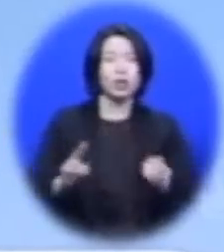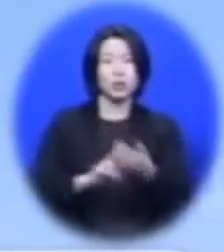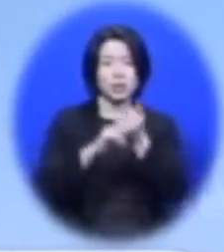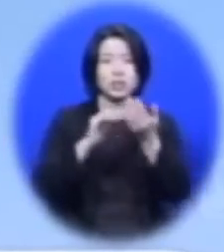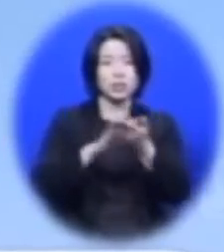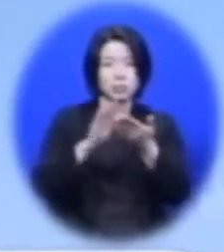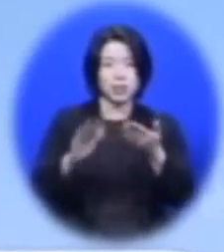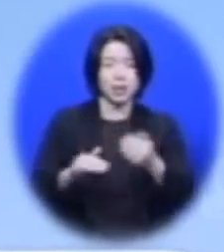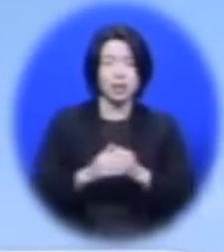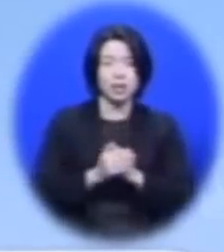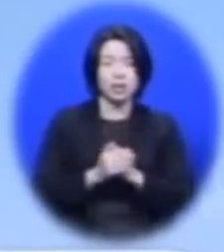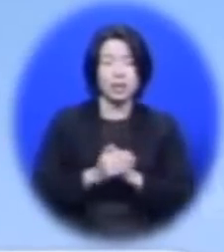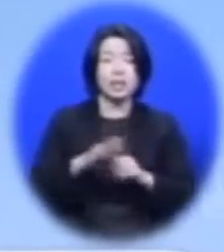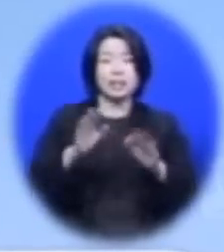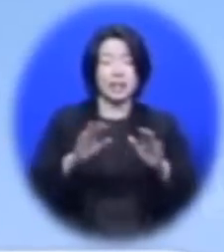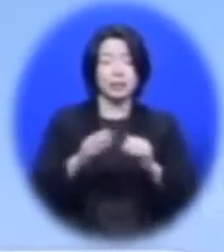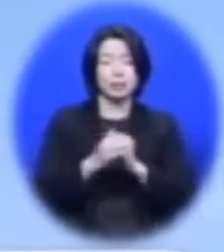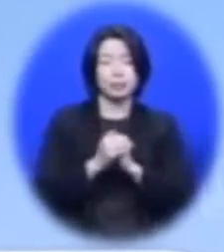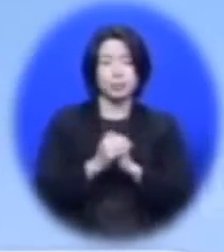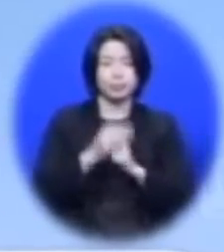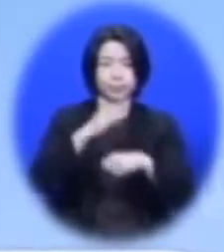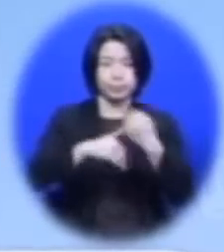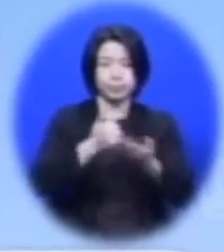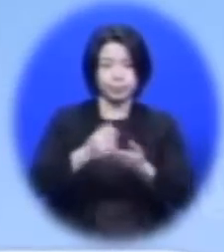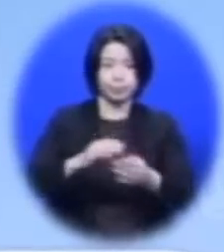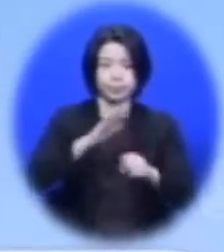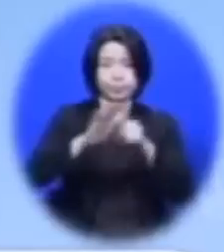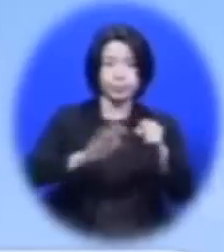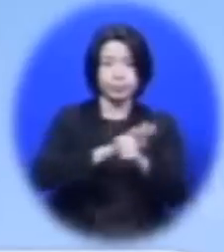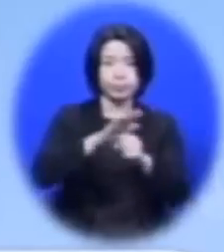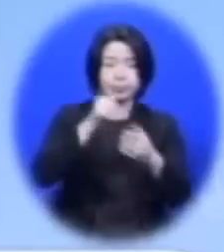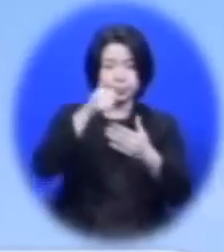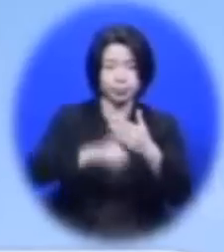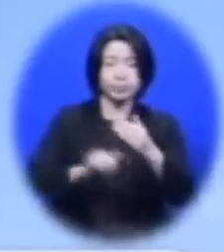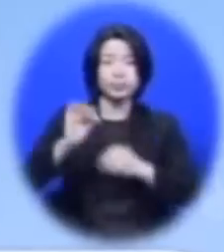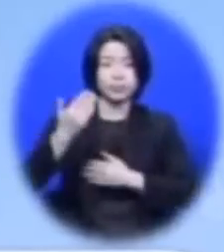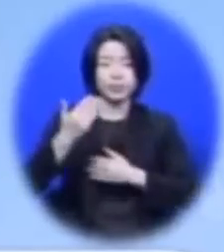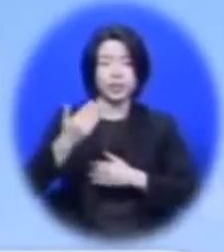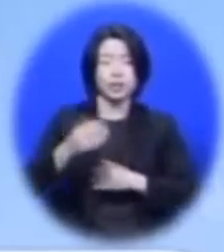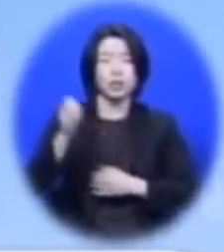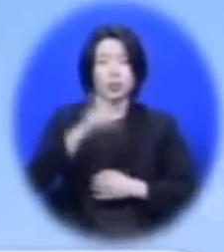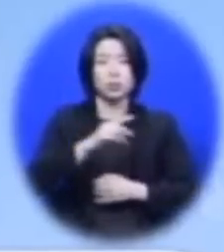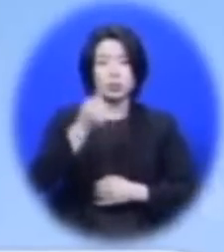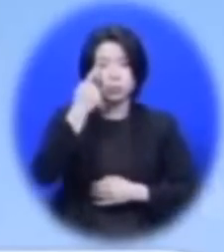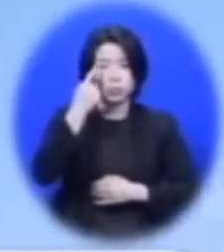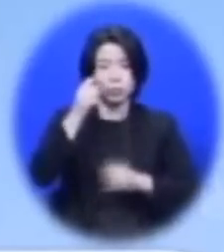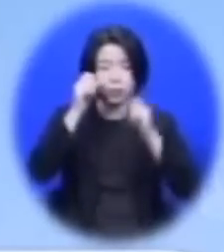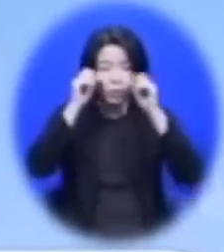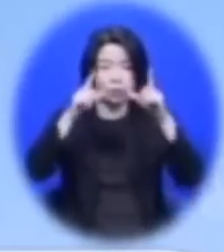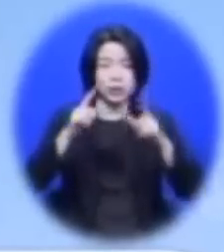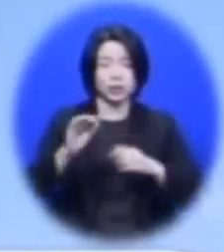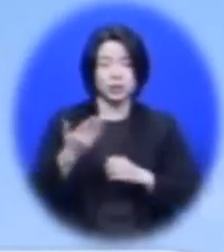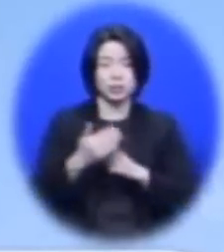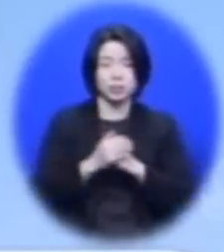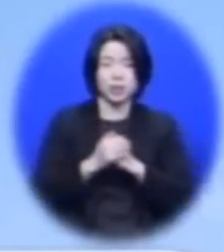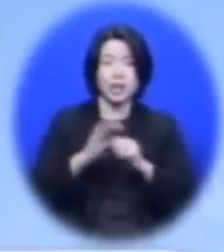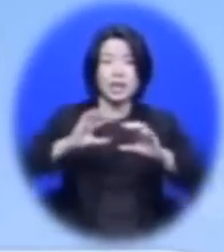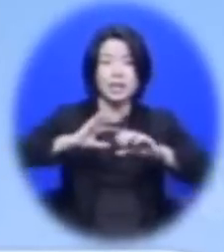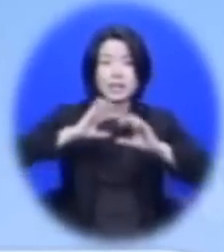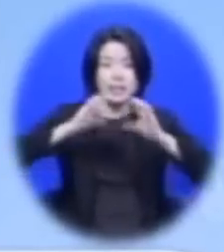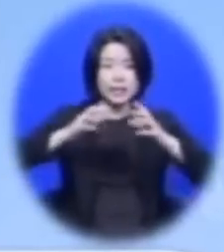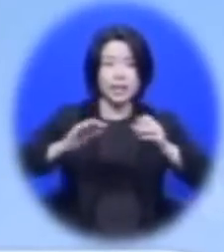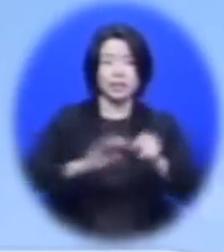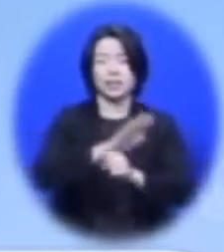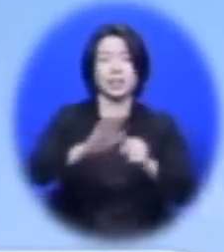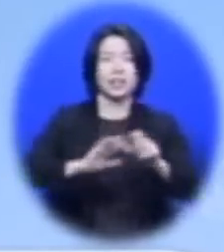기적이죠. 자, 하나님과 사랑에 빠지게 되면 또 하나 놀라운 눈이 뜨이게 되는데 그것은 세상을 사랑하지 않게 되는